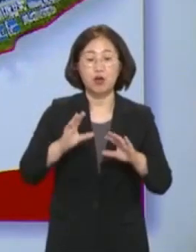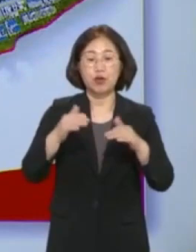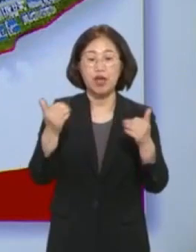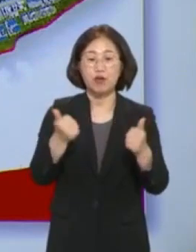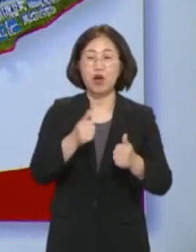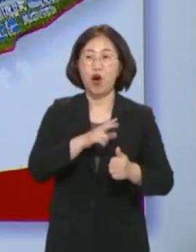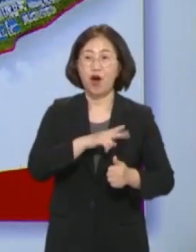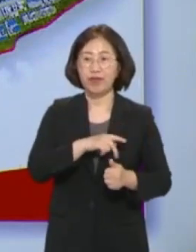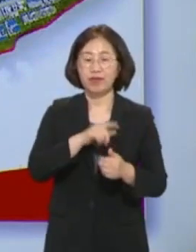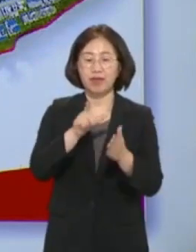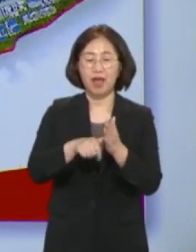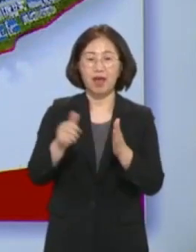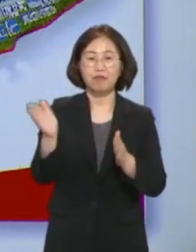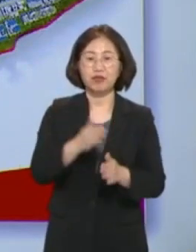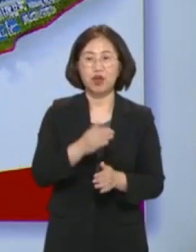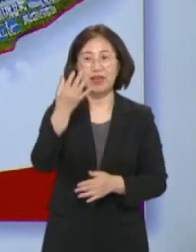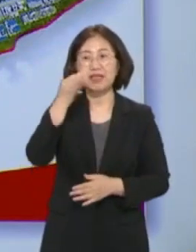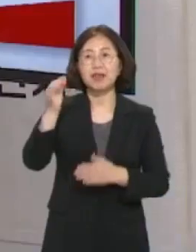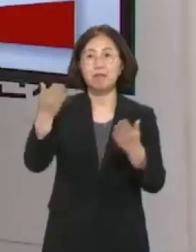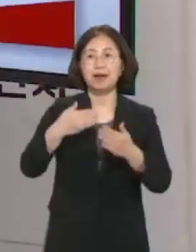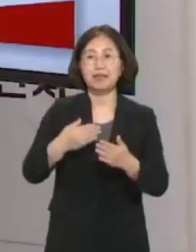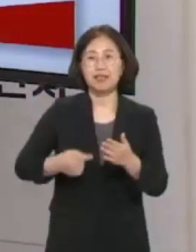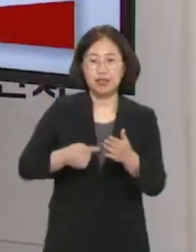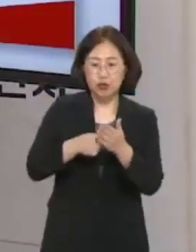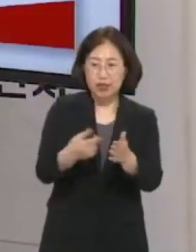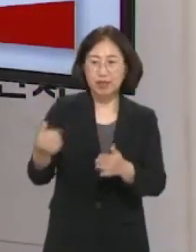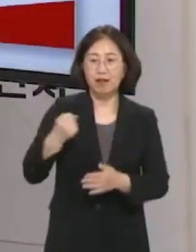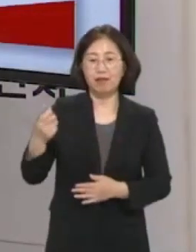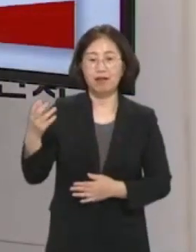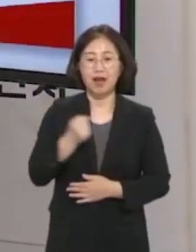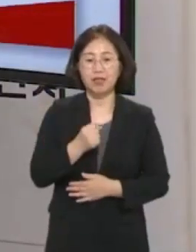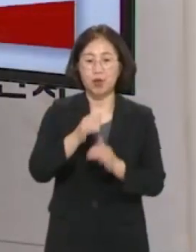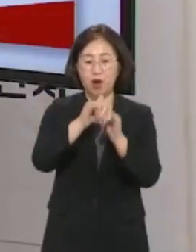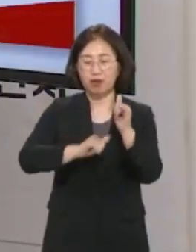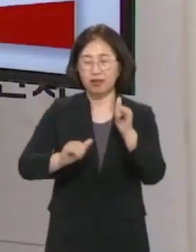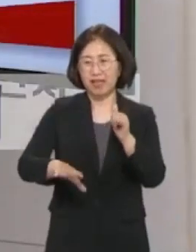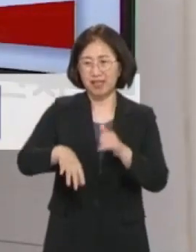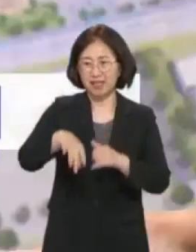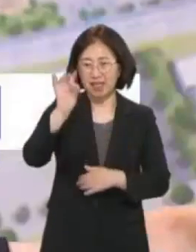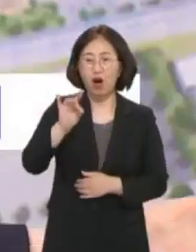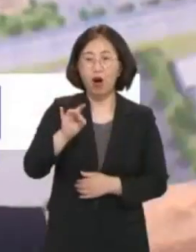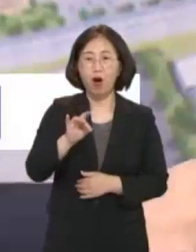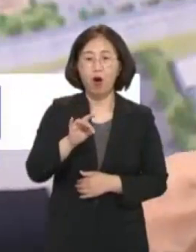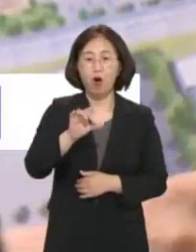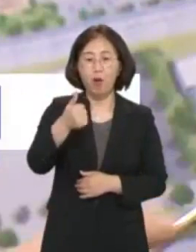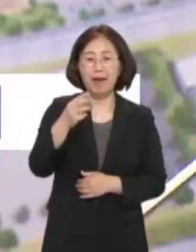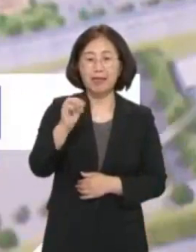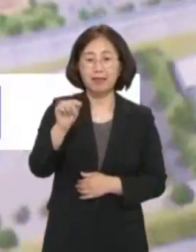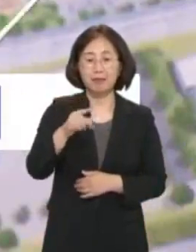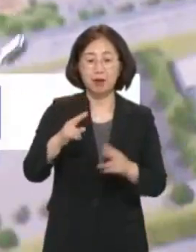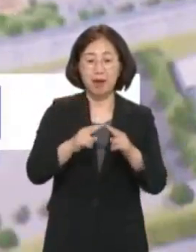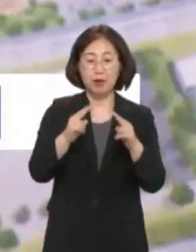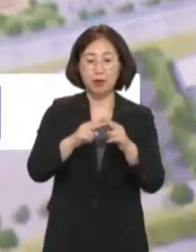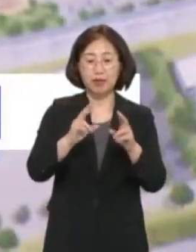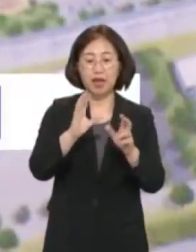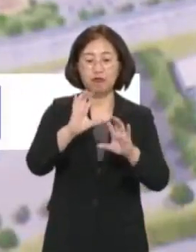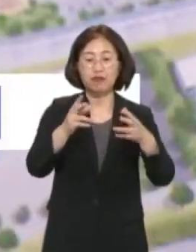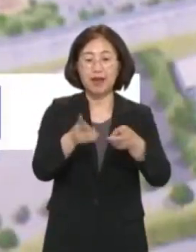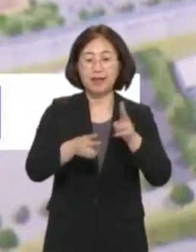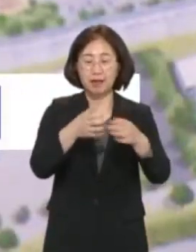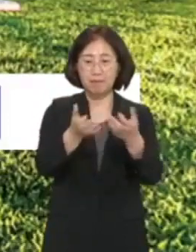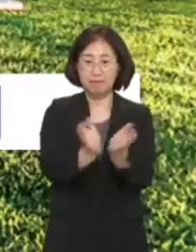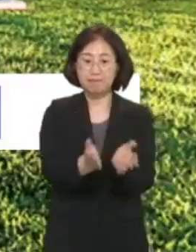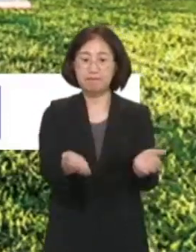국회의원 시절부터 인정받은 왕성한 추진력으로 역대 최대 규모인 530만 제곱미터 규모의 반도체 국가산단